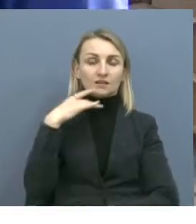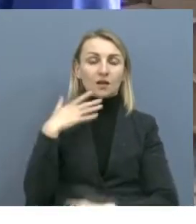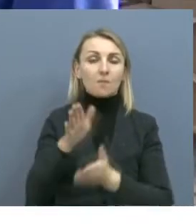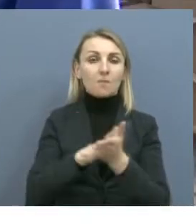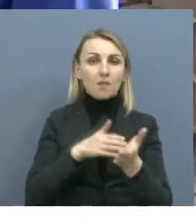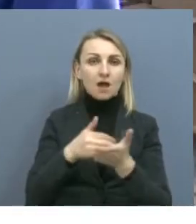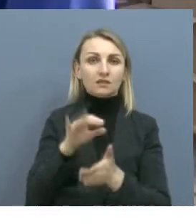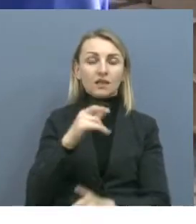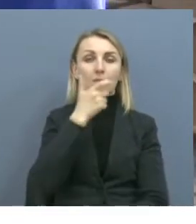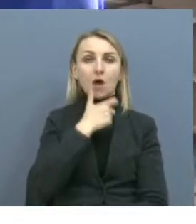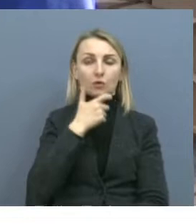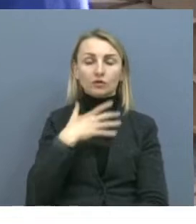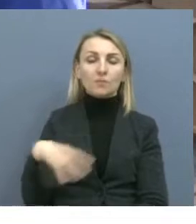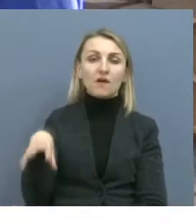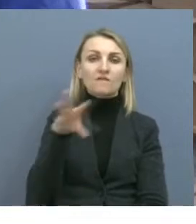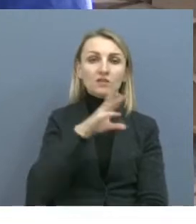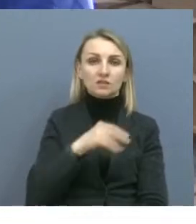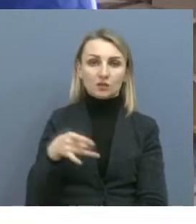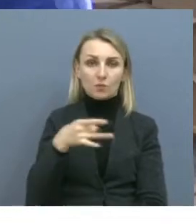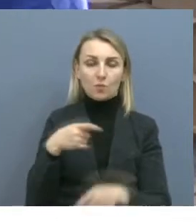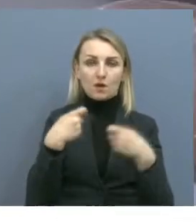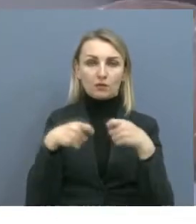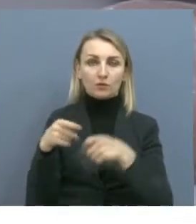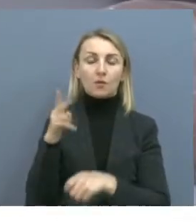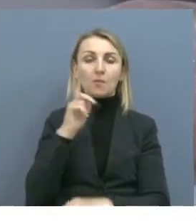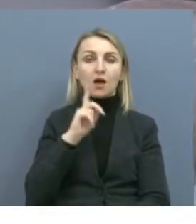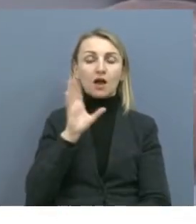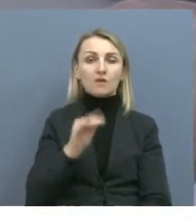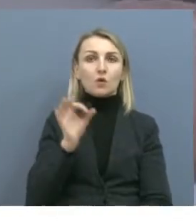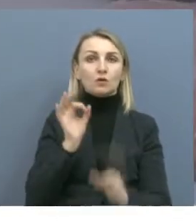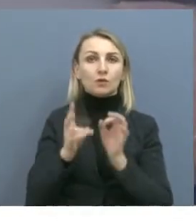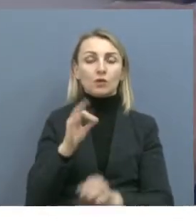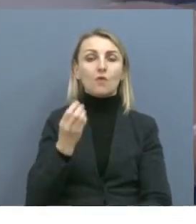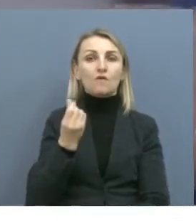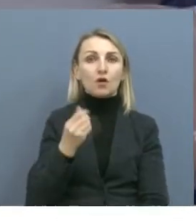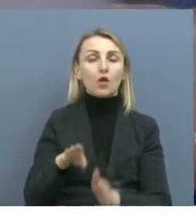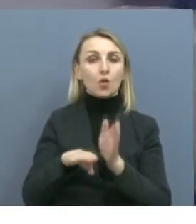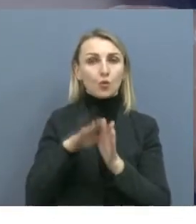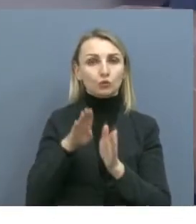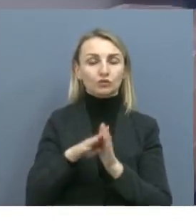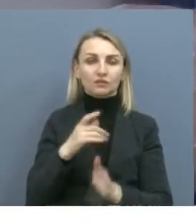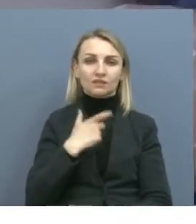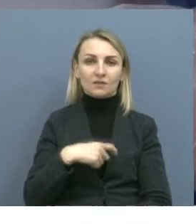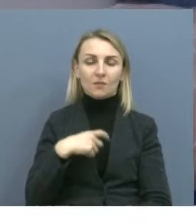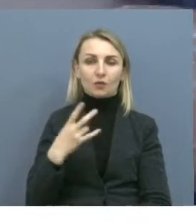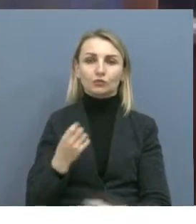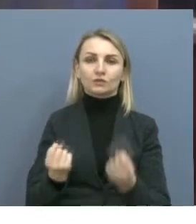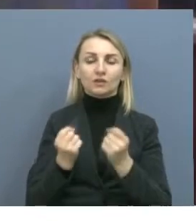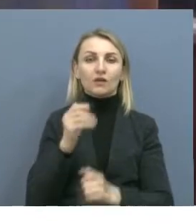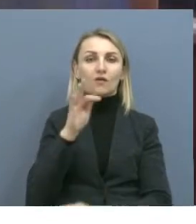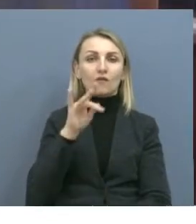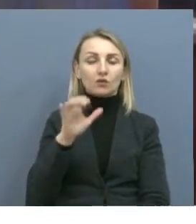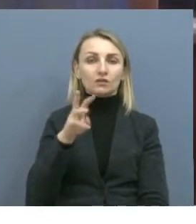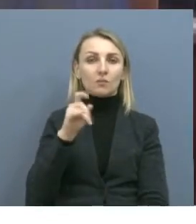всей республике. Пока все стабильно, говорит директор завода. Но в финансовых вопросах лучше подстраховаться. На случай форс-мажора